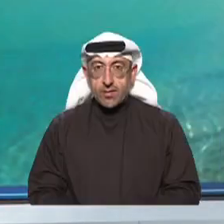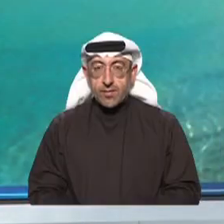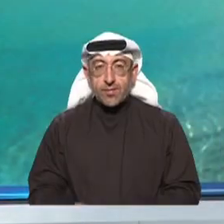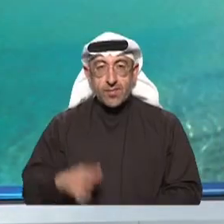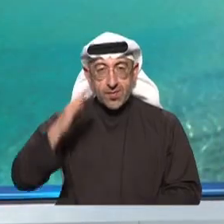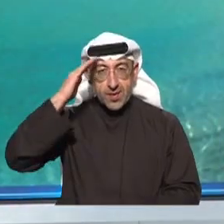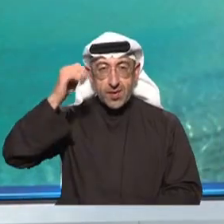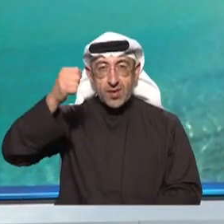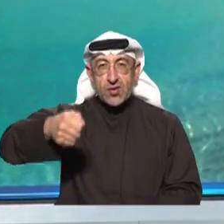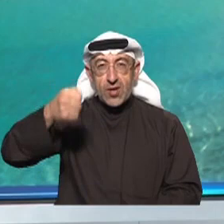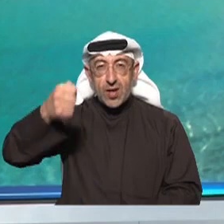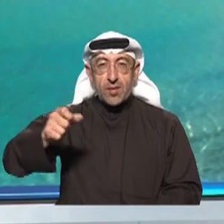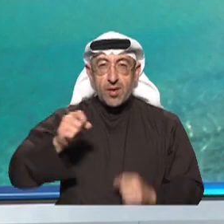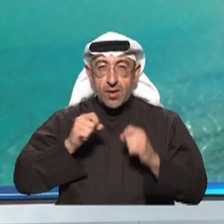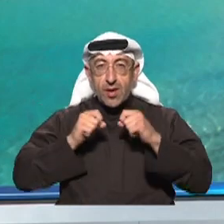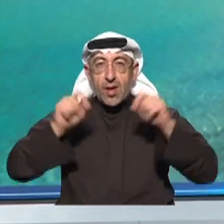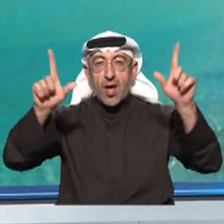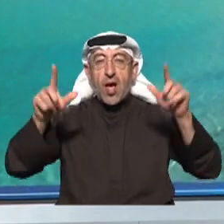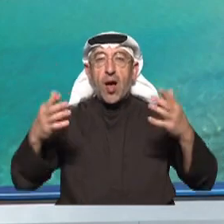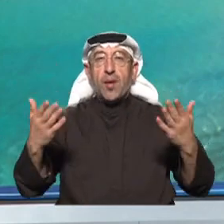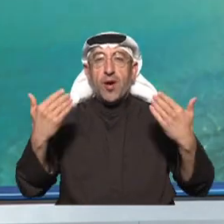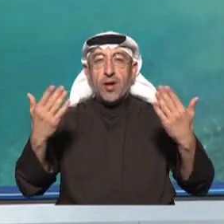الخير. ننقلكم الآن إلى